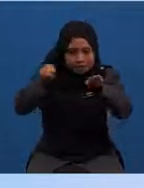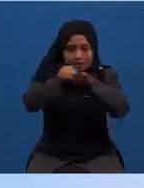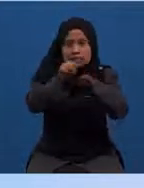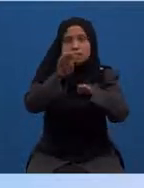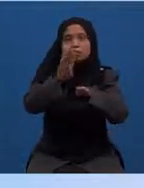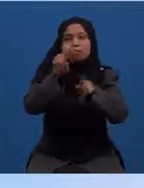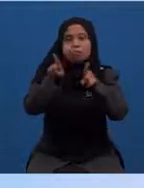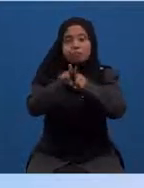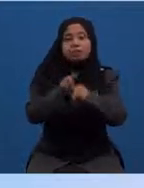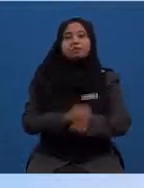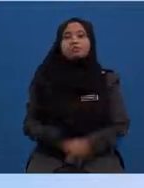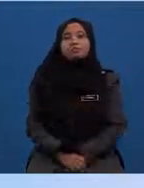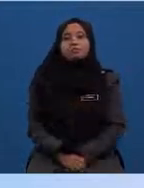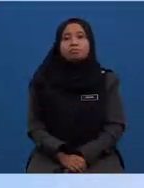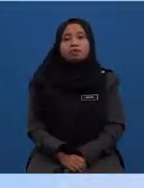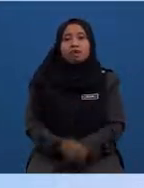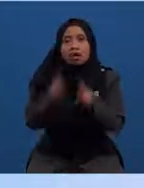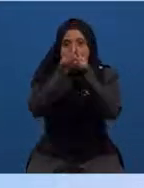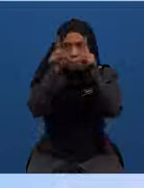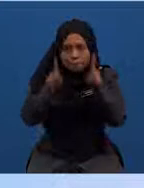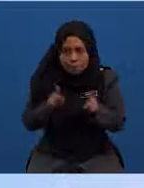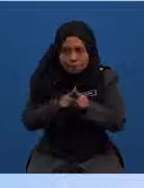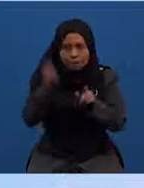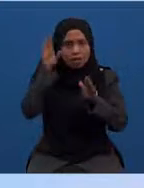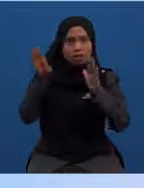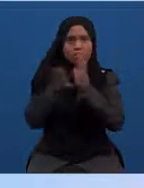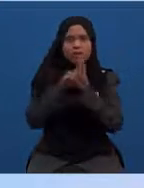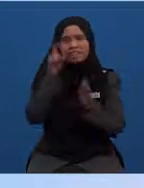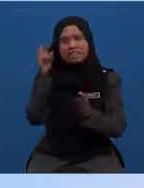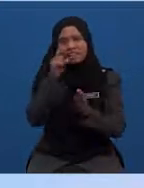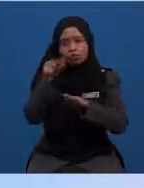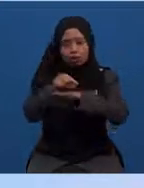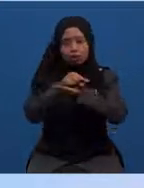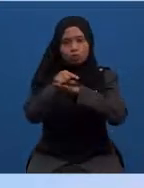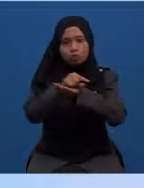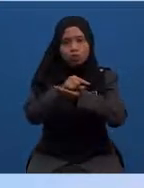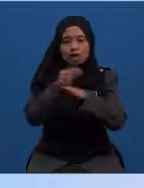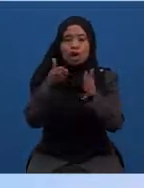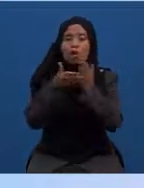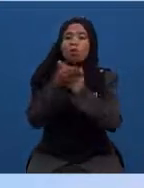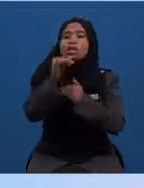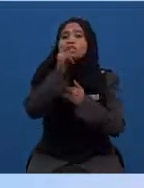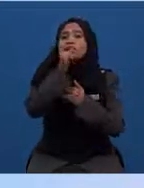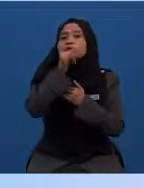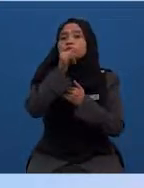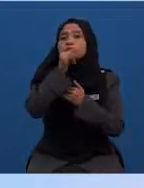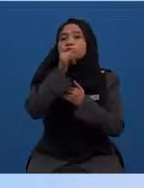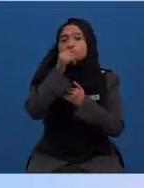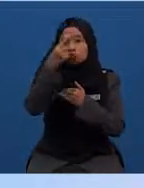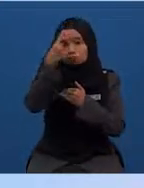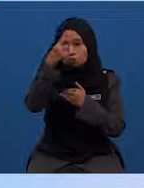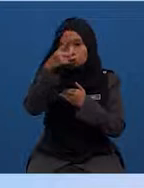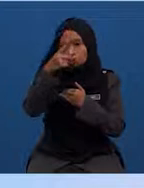sama. Bingkai gambar ini selalu digunakan oleh ibu dan bapa murid-murid